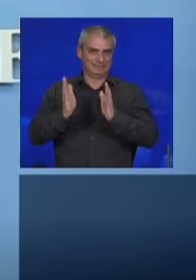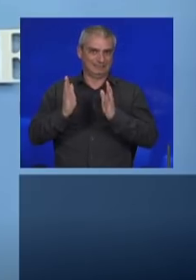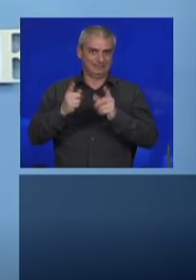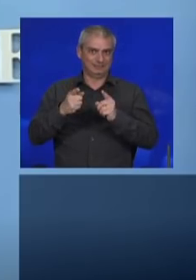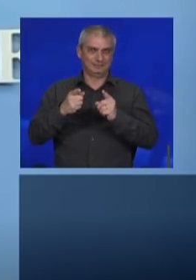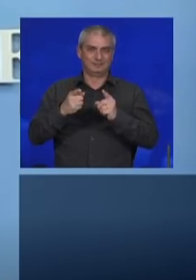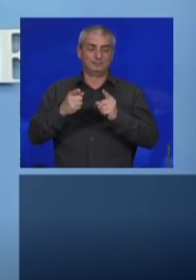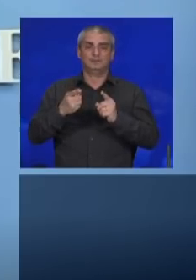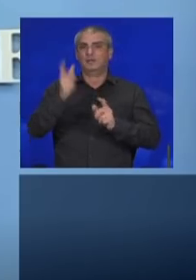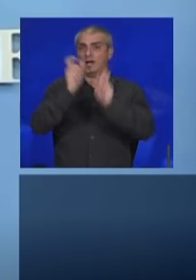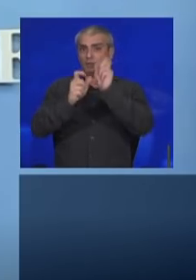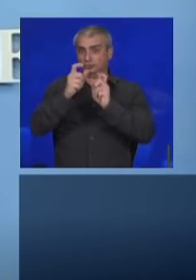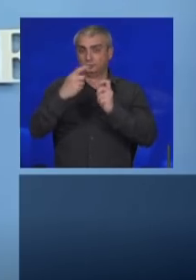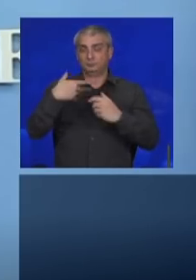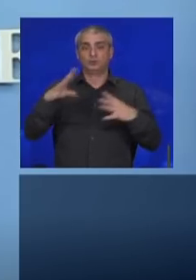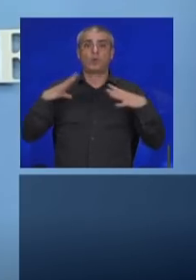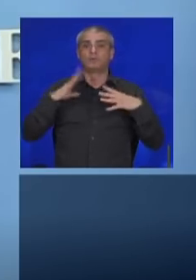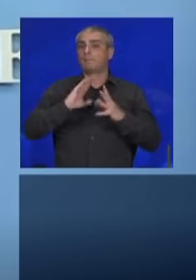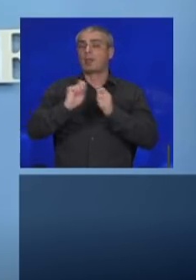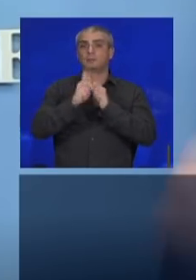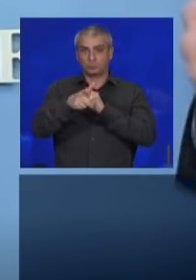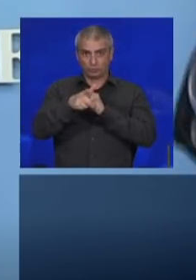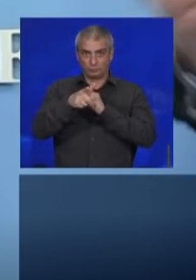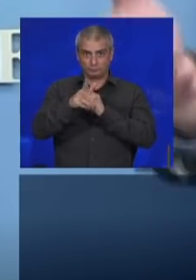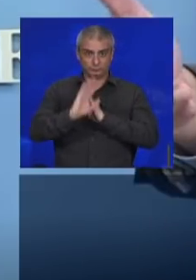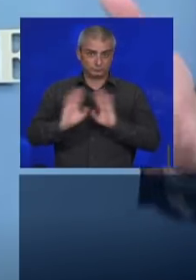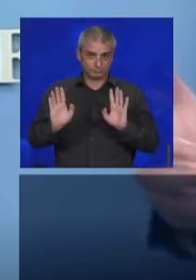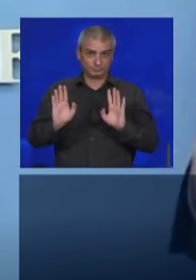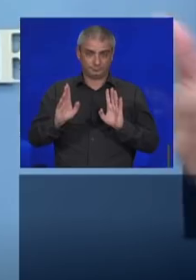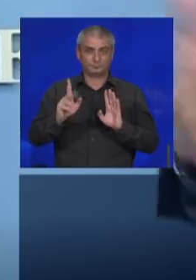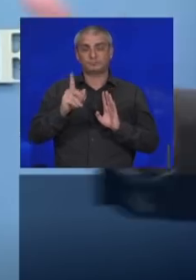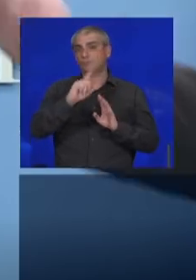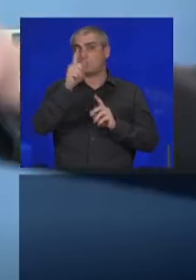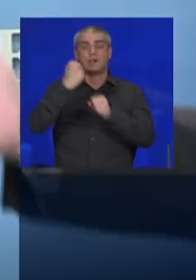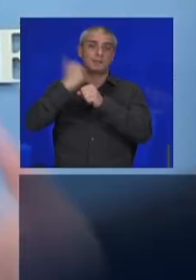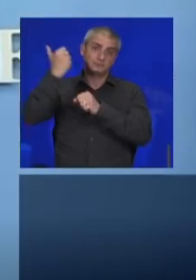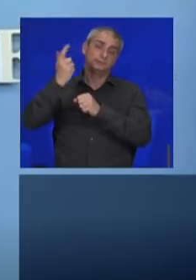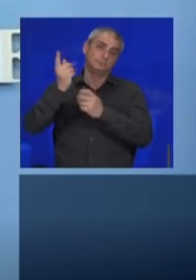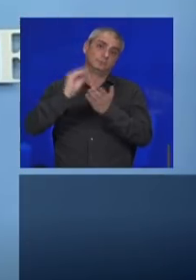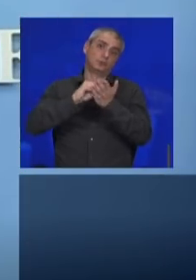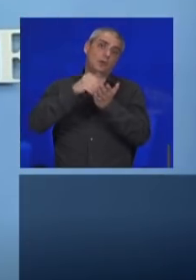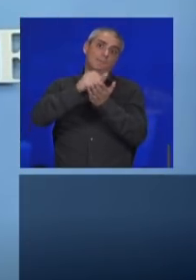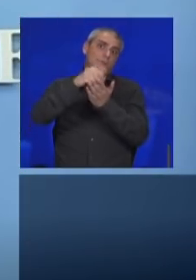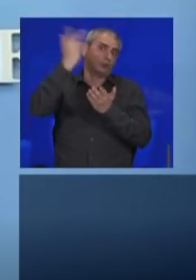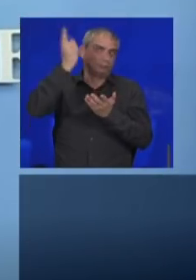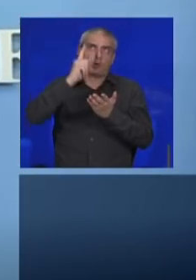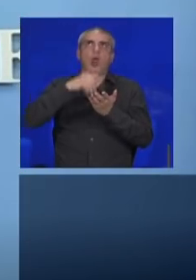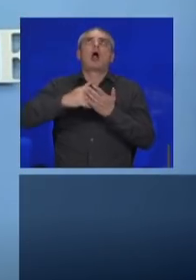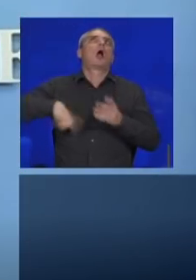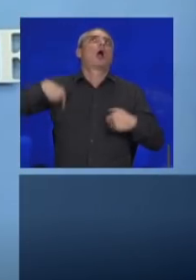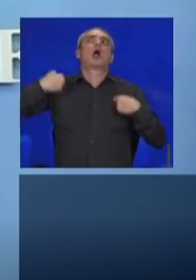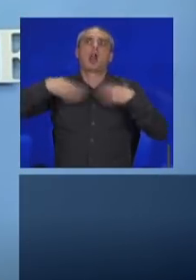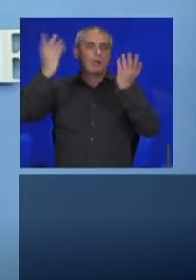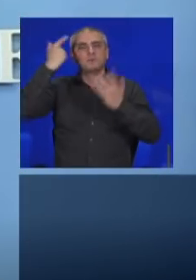אנשים שיצאו לחל"ת, לחופשה ללא תשלום, שכל שהמעסיקים יצטרכו אותם בהמשך, כי בכל זאת זה לא יימשך לנצח. לא יודעים כמה זמן זה